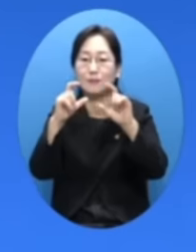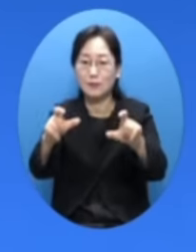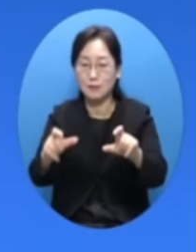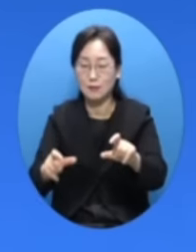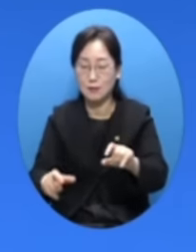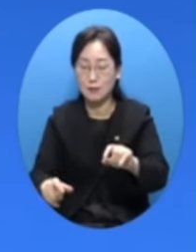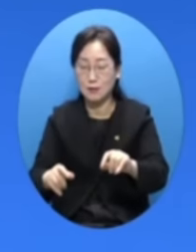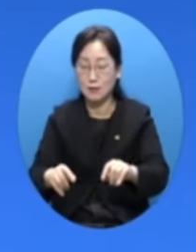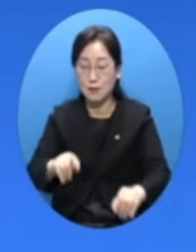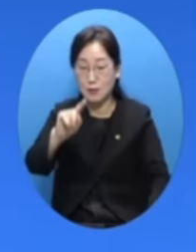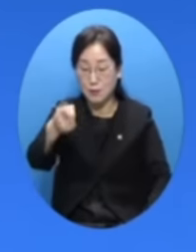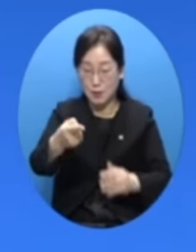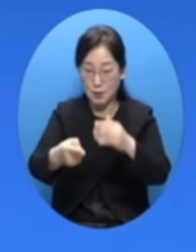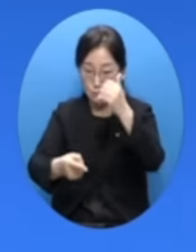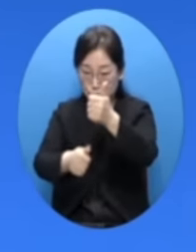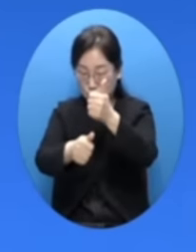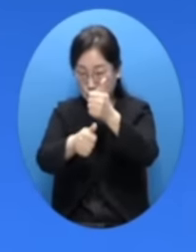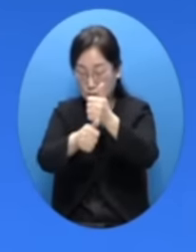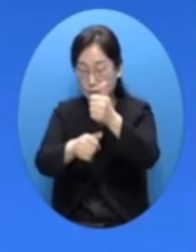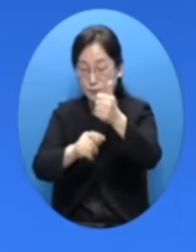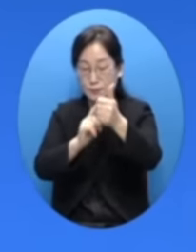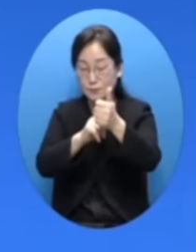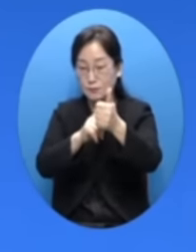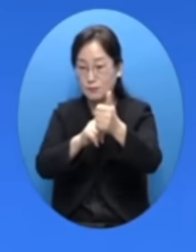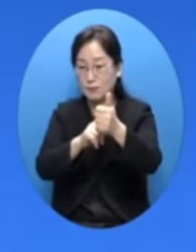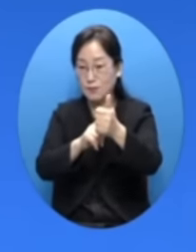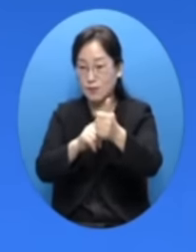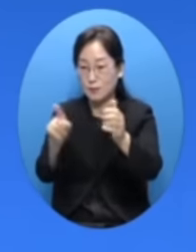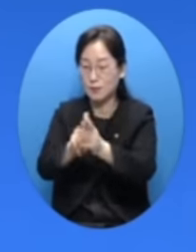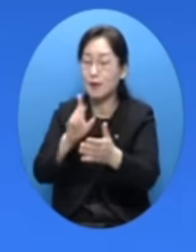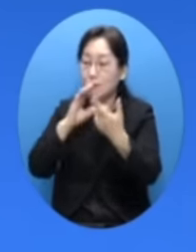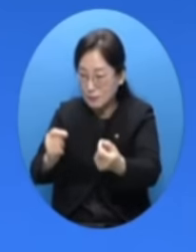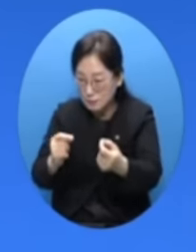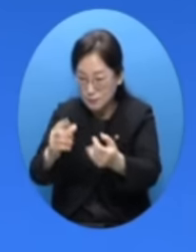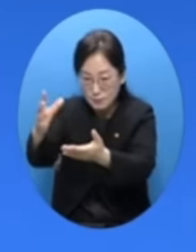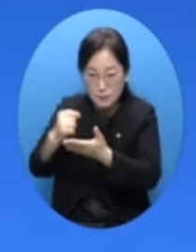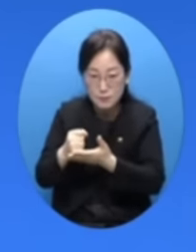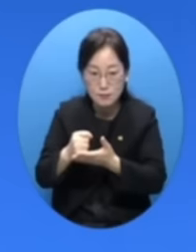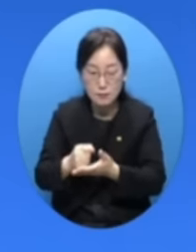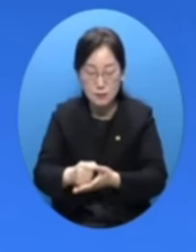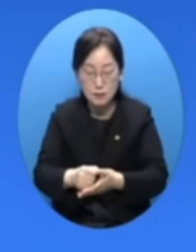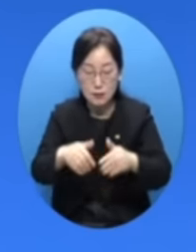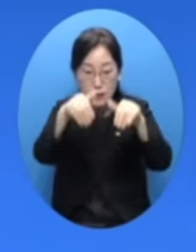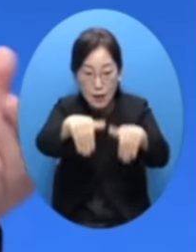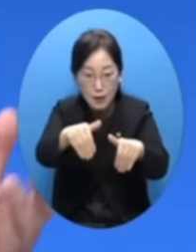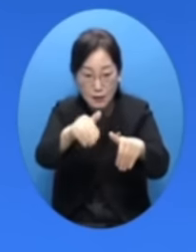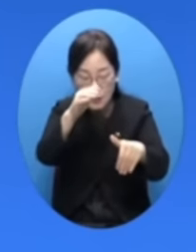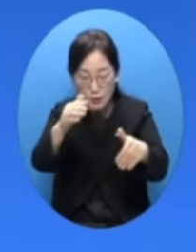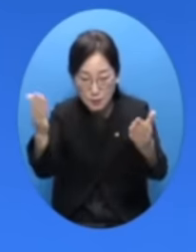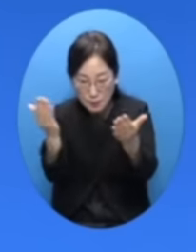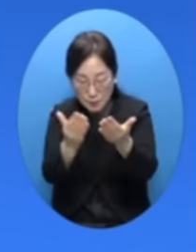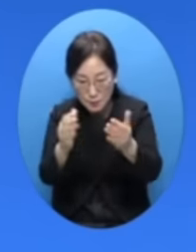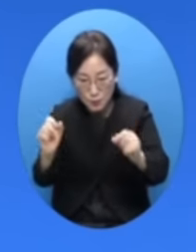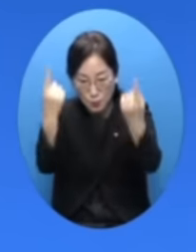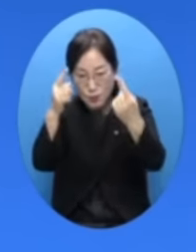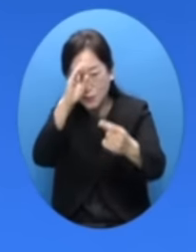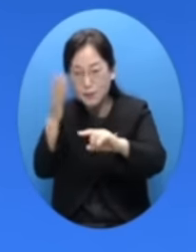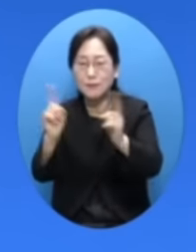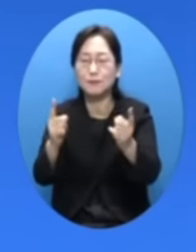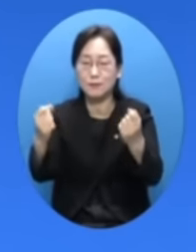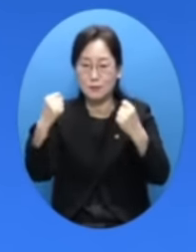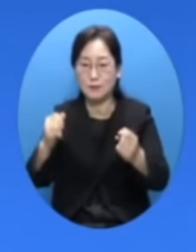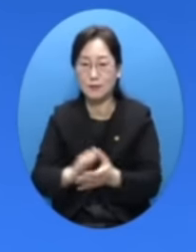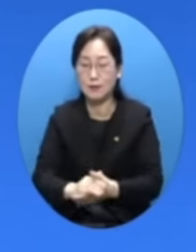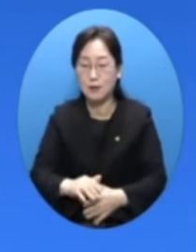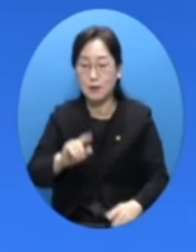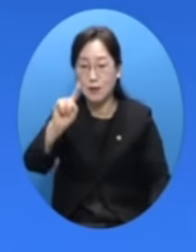백부장의 믿음으로 그 말씀을 받고 나갈 때 그 순간 하인이 고침받아 건강하게 된 것입니다. 이